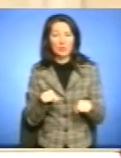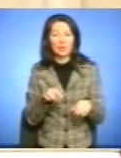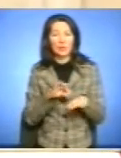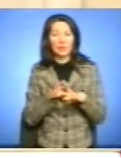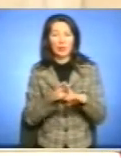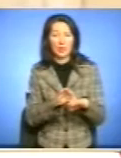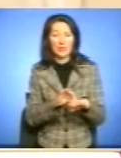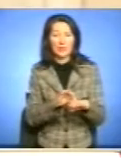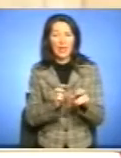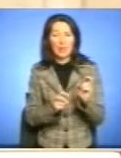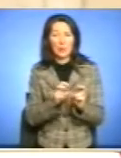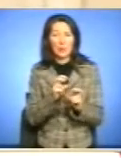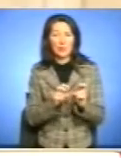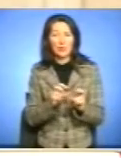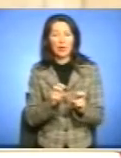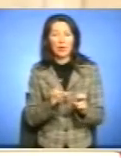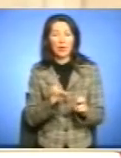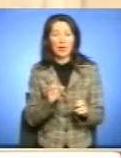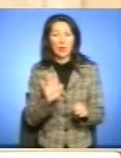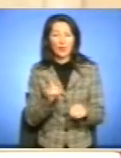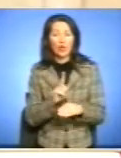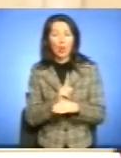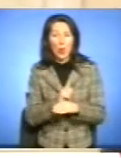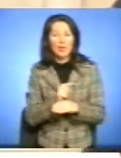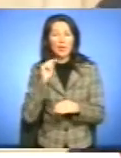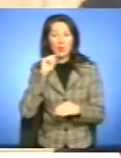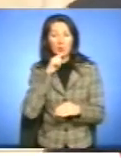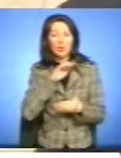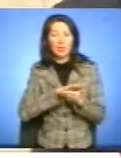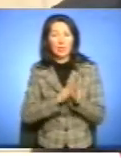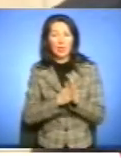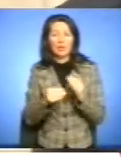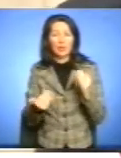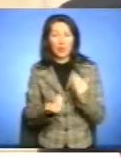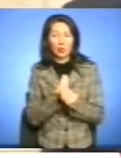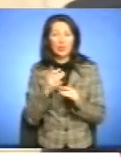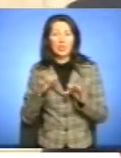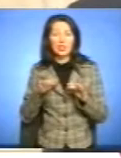вивести підприємство в нормальний економічний стан, відновити авіаційну діяльність.